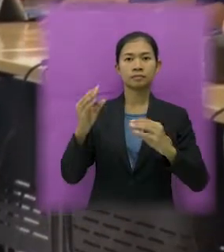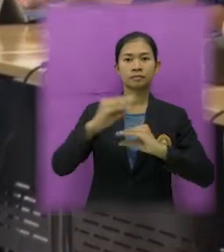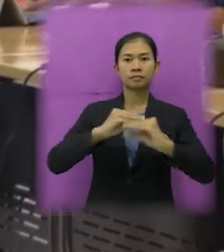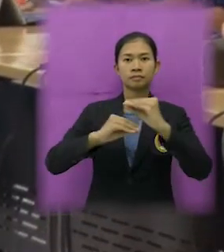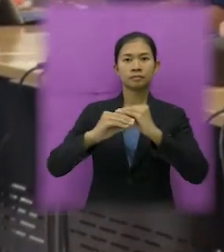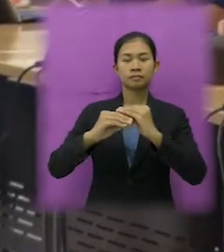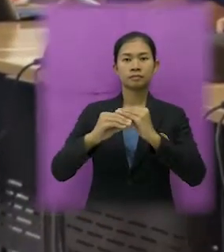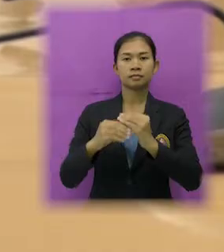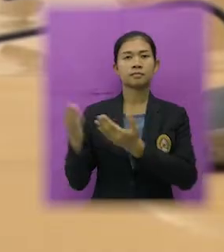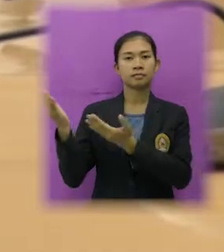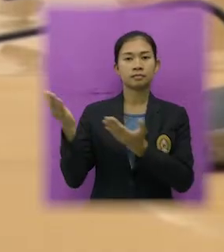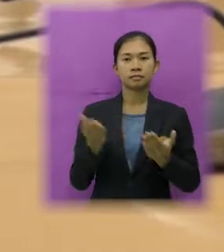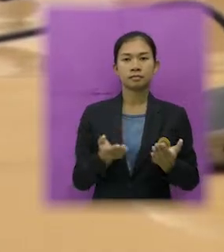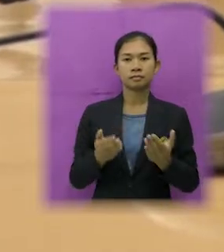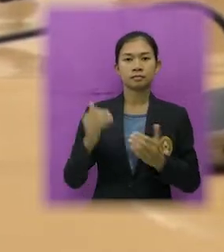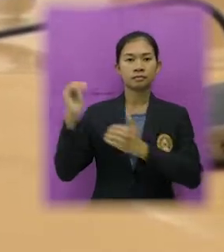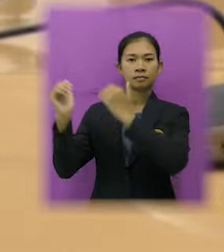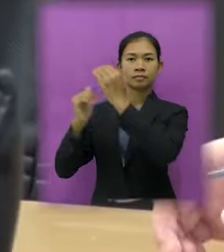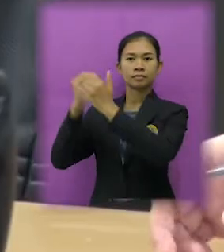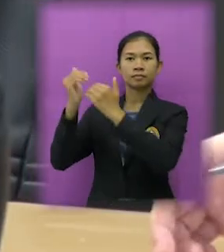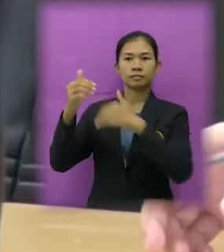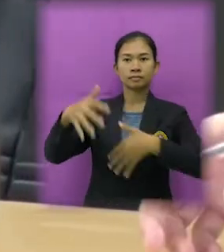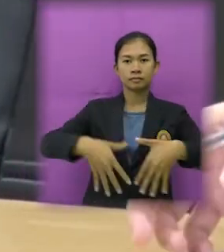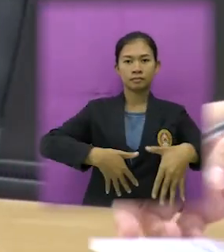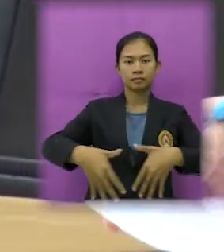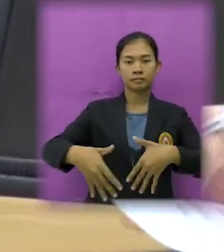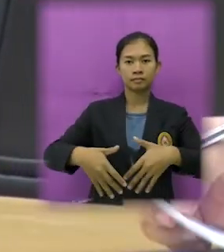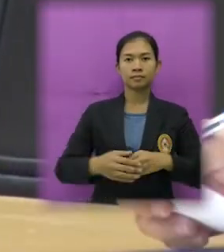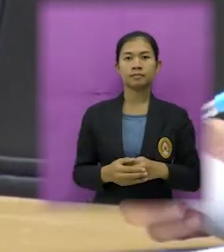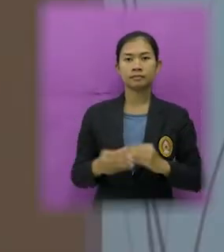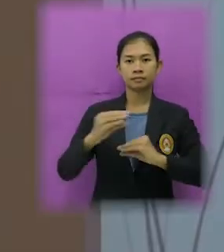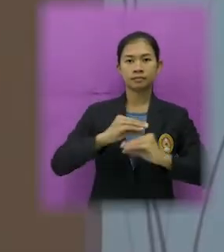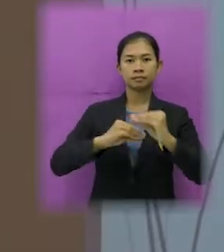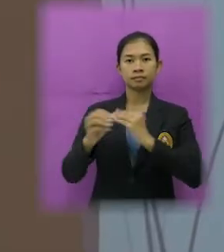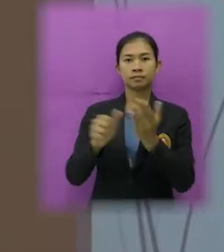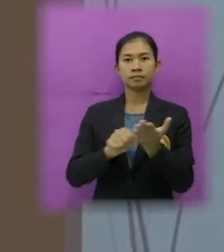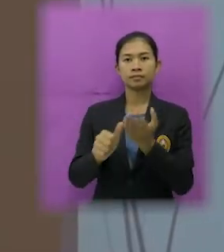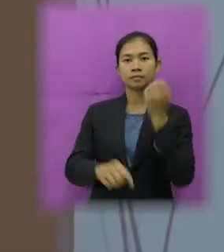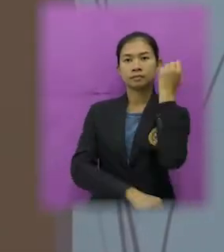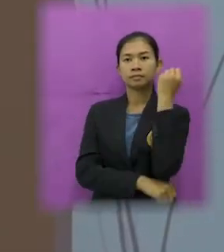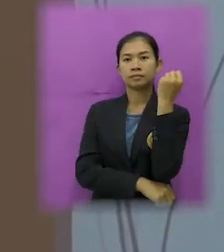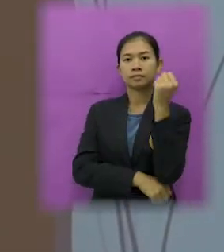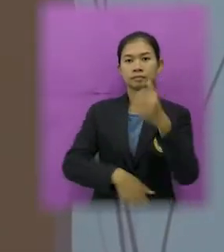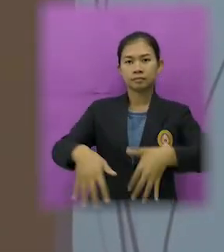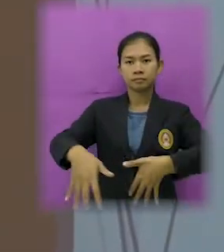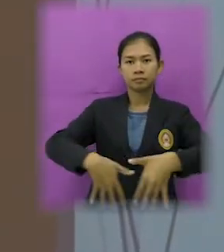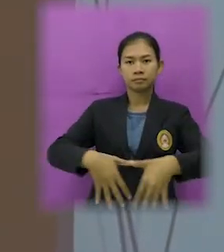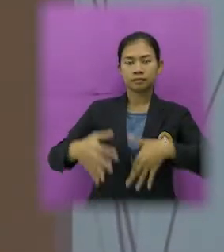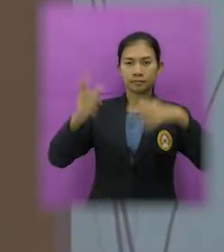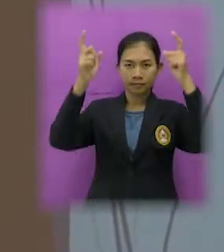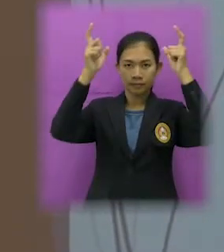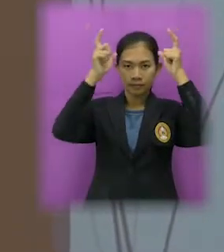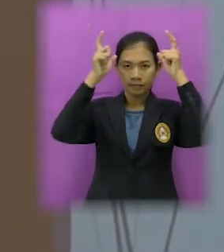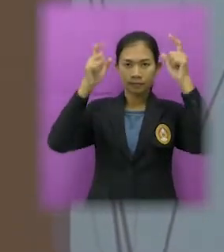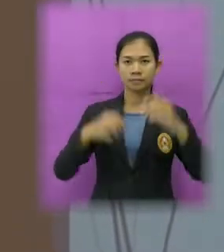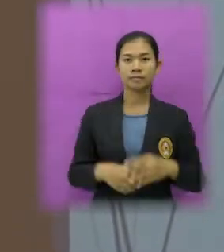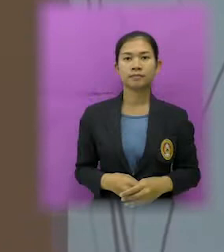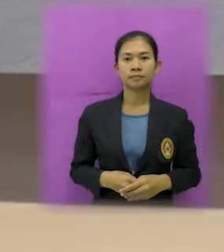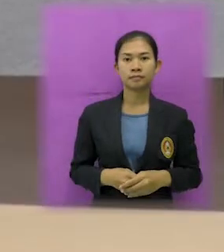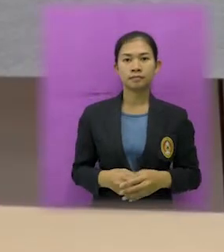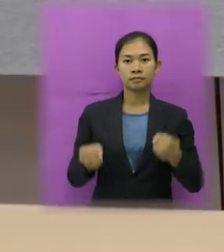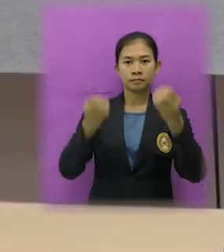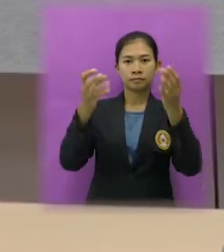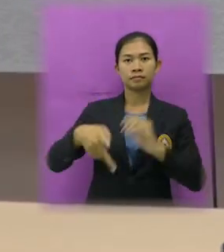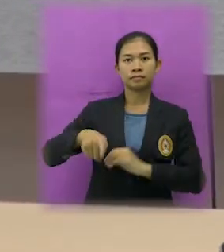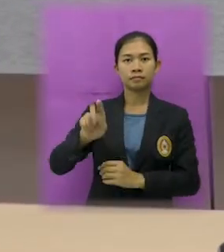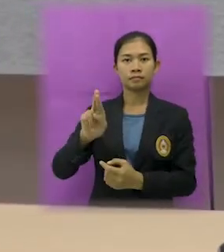ริมโครงการน้อมนำศาสตร์พระราชาสู่การพัฒนาท้องถิ่นภายใต้โครงการแก้ไขความยากจนของประชาชนในเขตชนบท